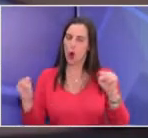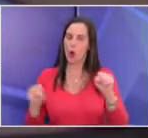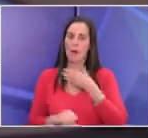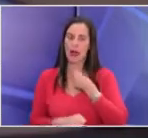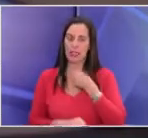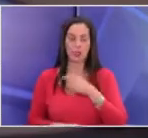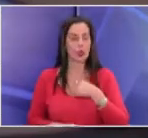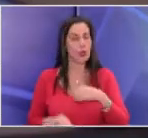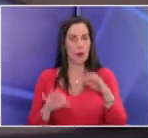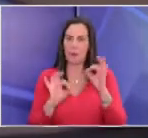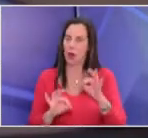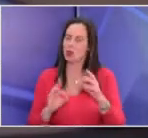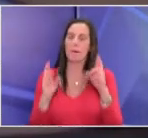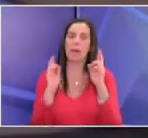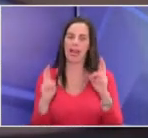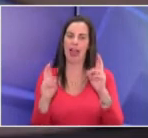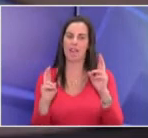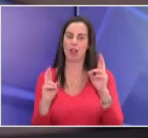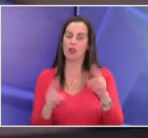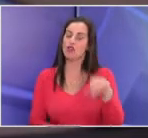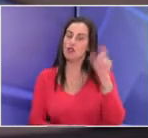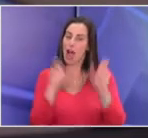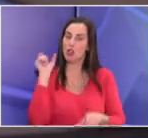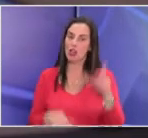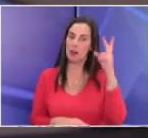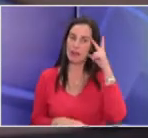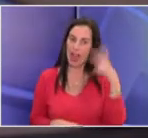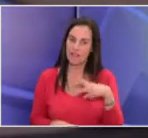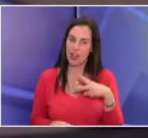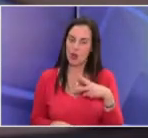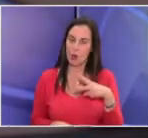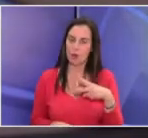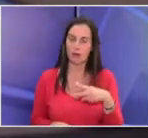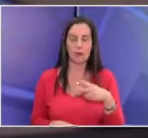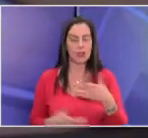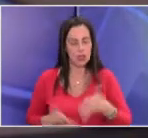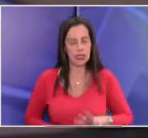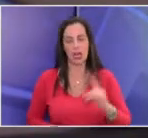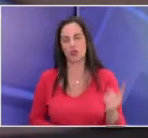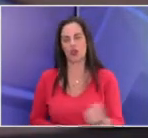ומבחינת התמיכה הציבורית, אני הייתי, הייתי בכמה הפגנות, אני חייב לציין, הייתה